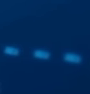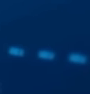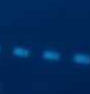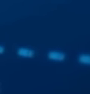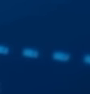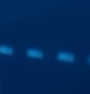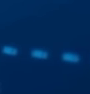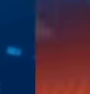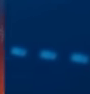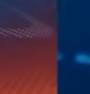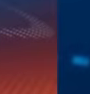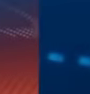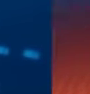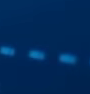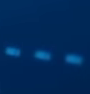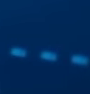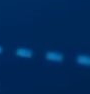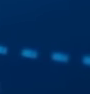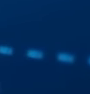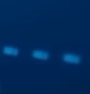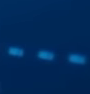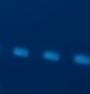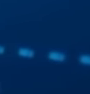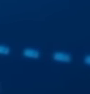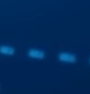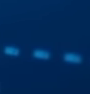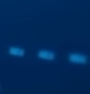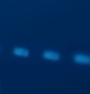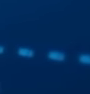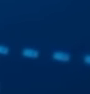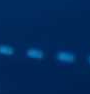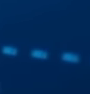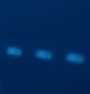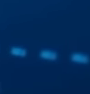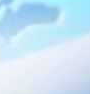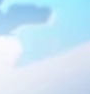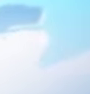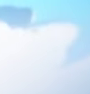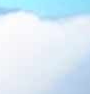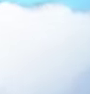теңге 63 тиын. Қытай юані 53 теңге 69 тиын.